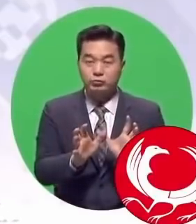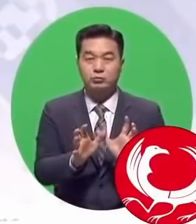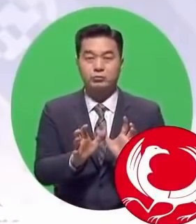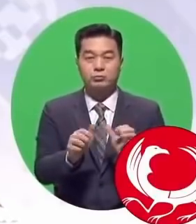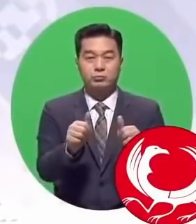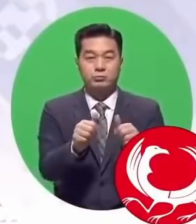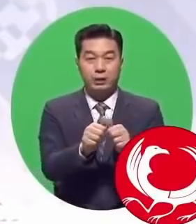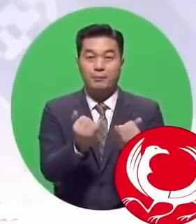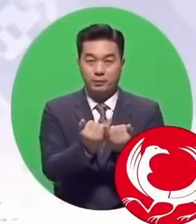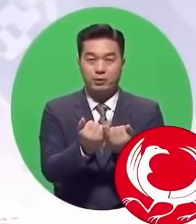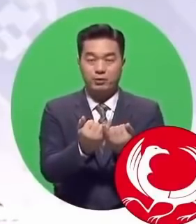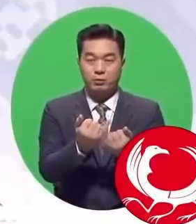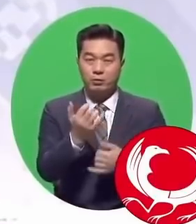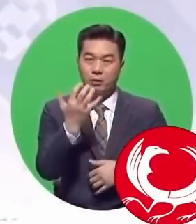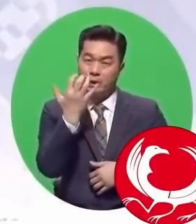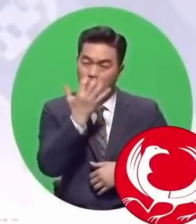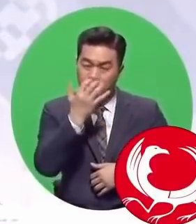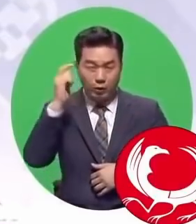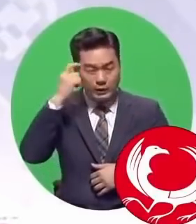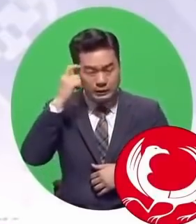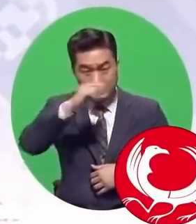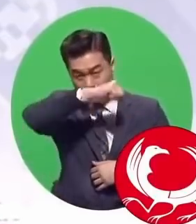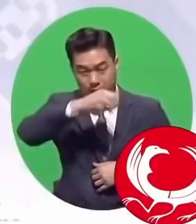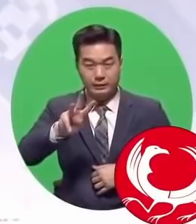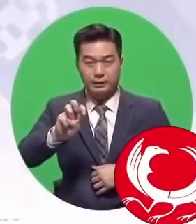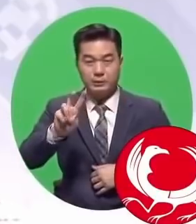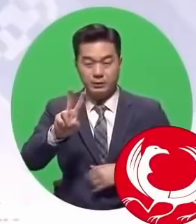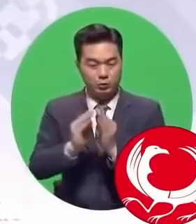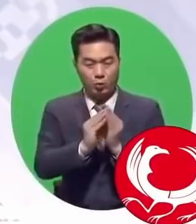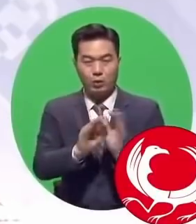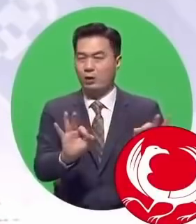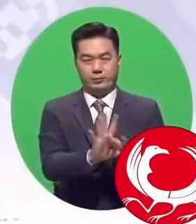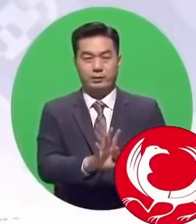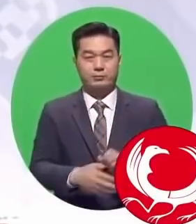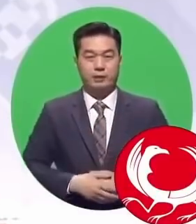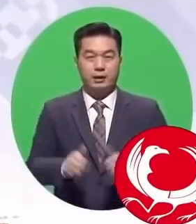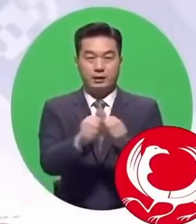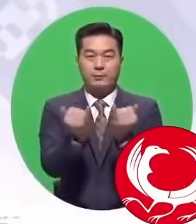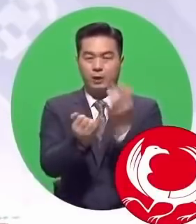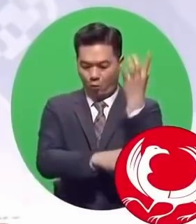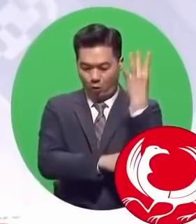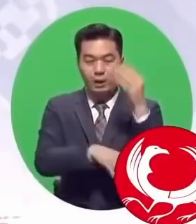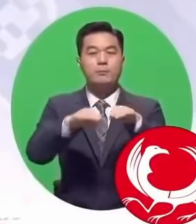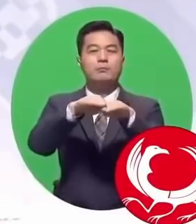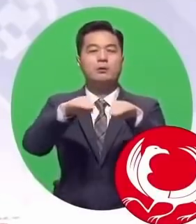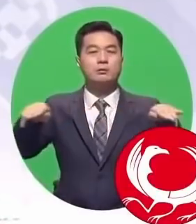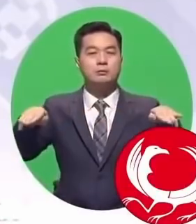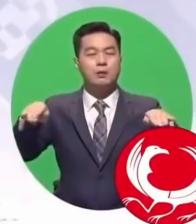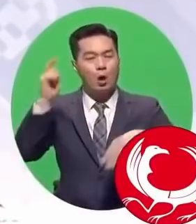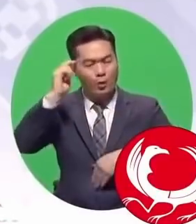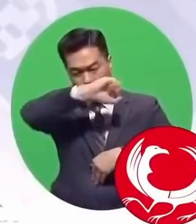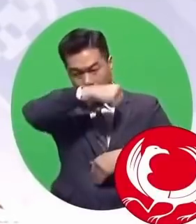남녀 성인지 예산 32조 없애겠습니다. 남녀는 평등합니다, 원래. 그런 예산을